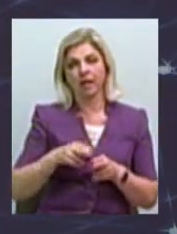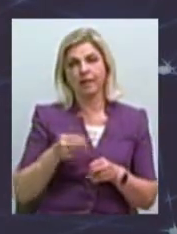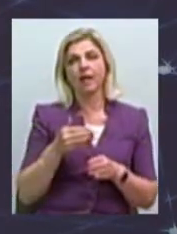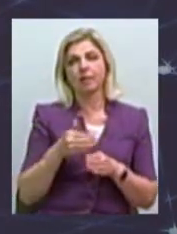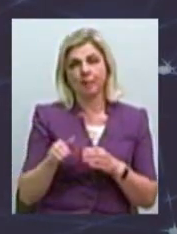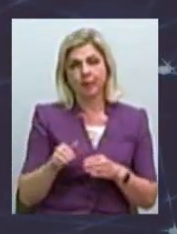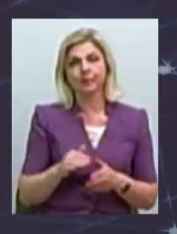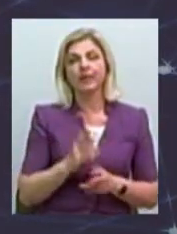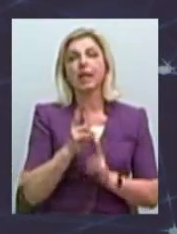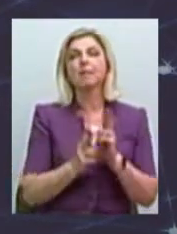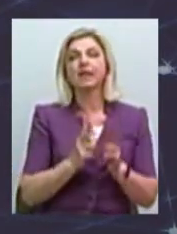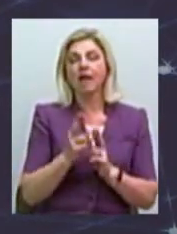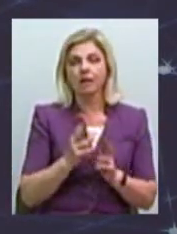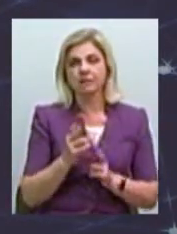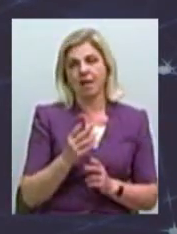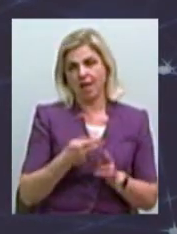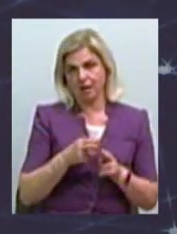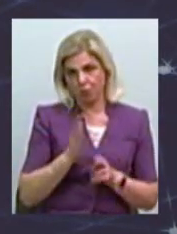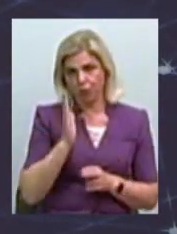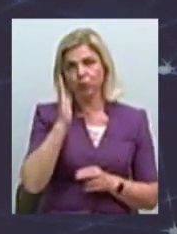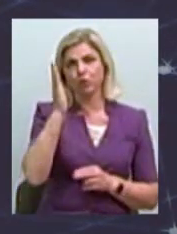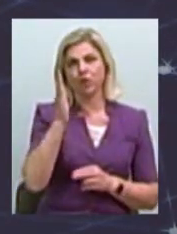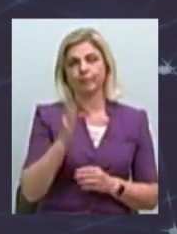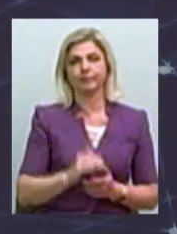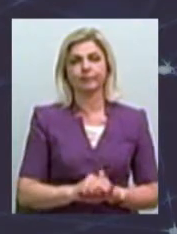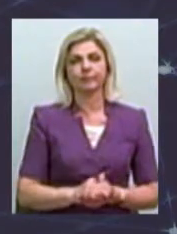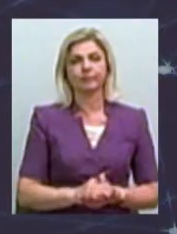интерпретации, потому что это будущее, это действительно